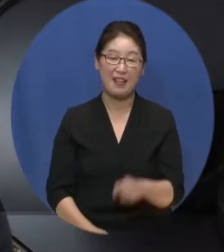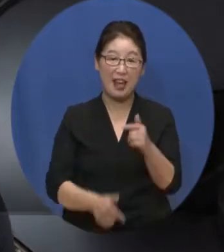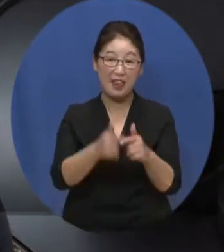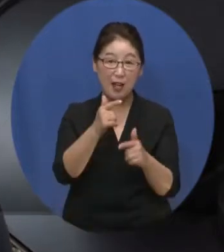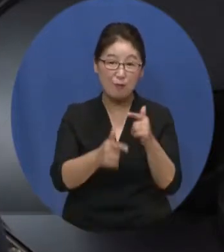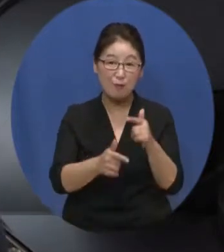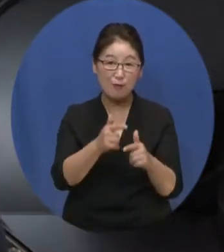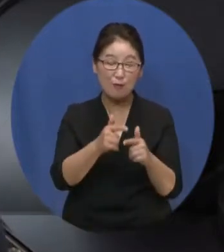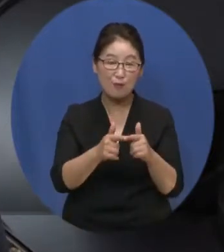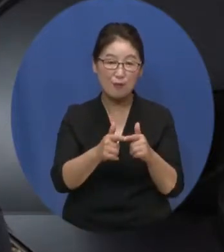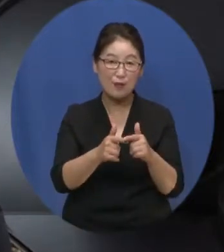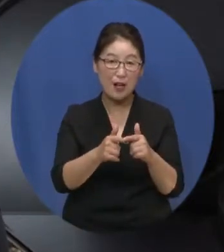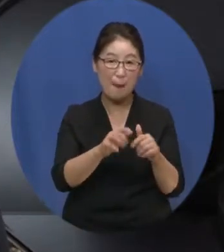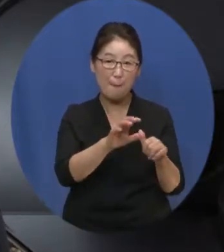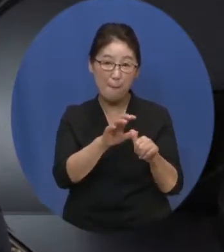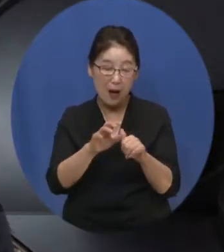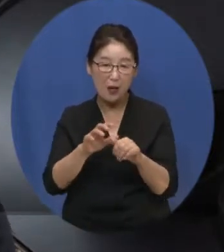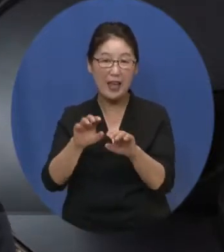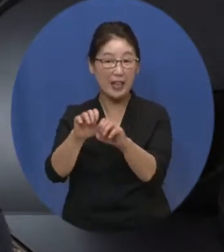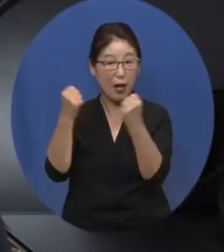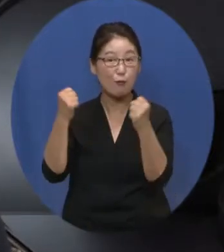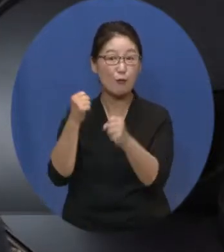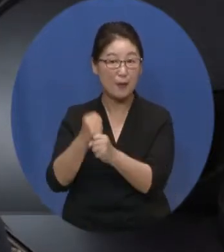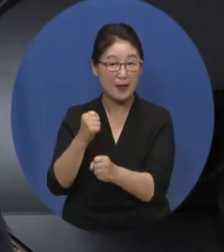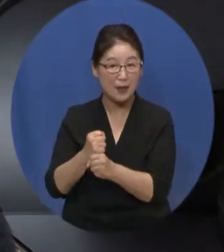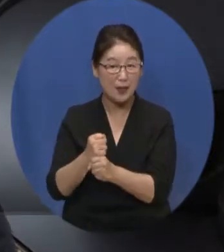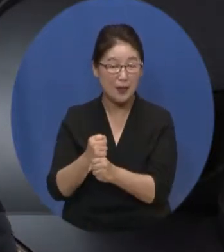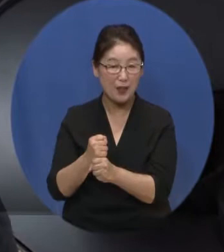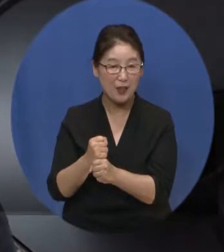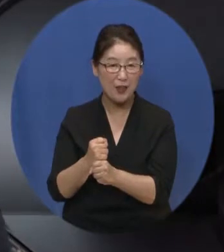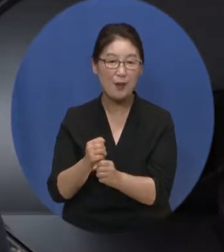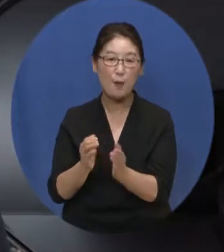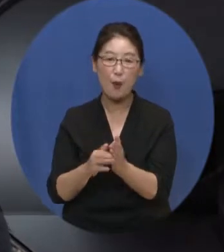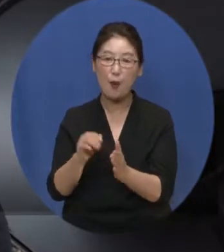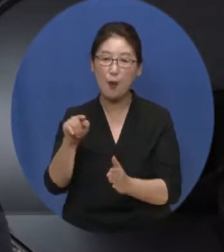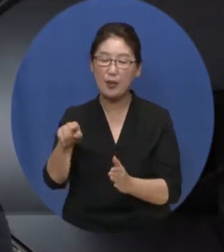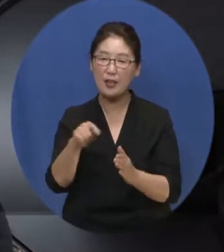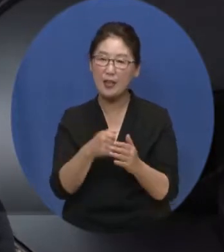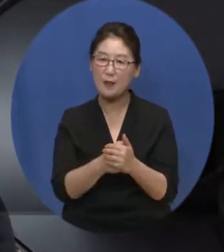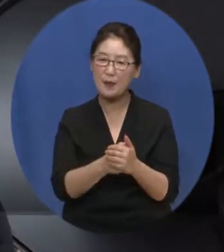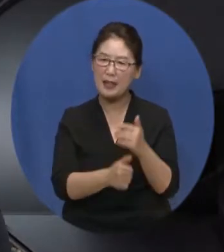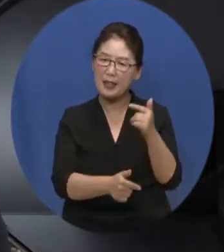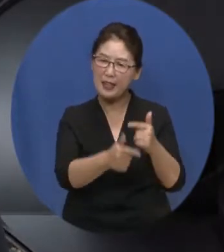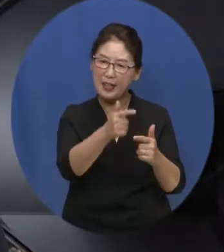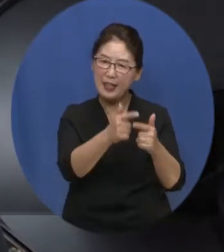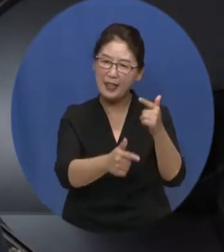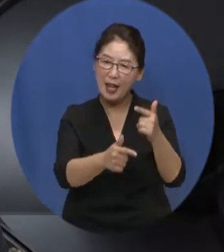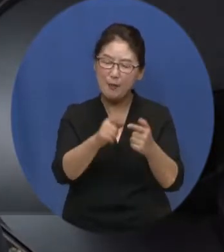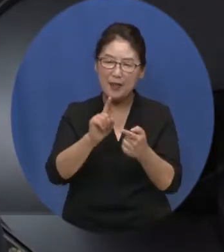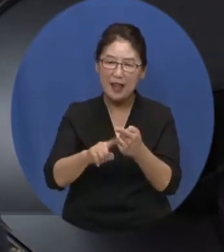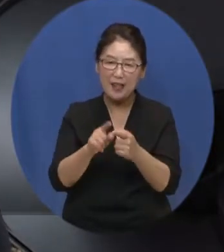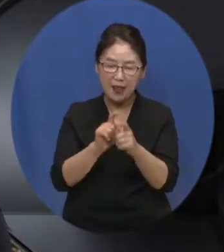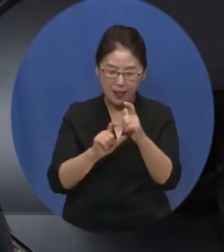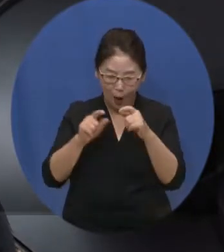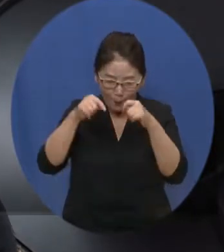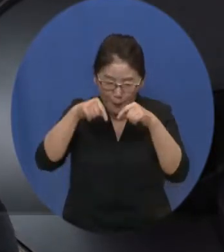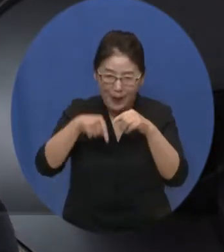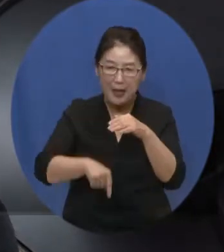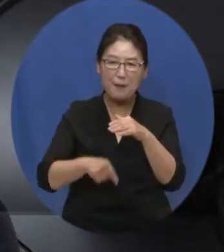가구를 만드는데 첫 번째는 나오잖아요 그런 것들을 좀 더 배우고 싶었고